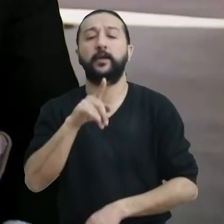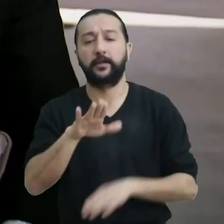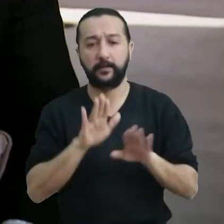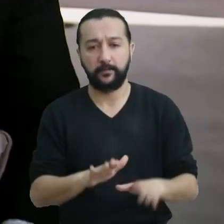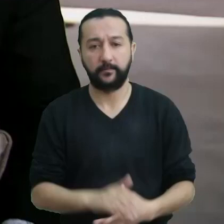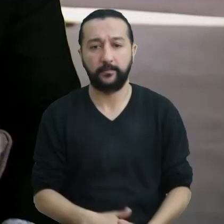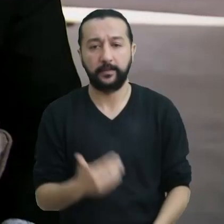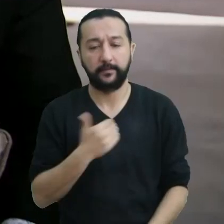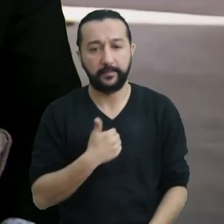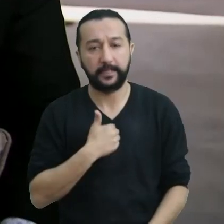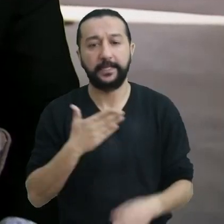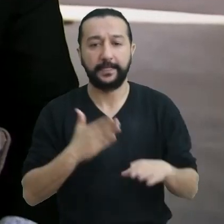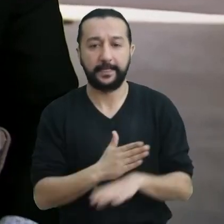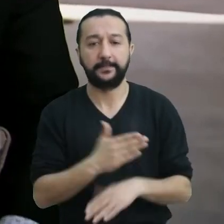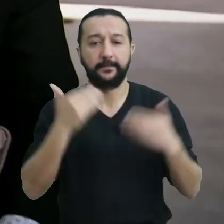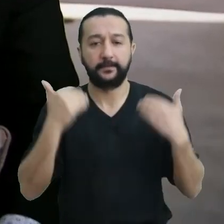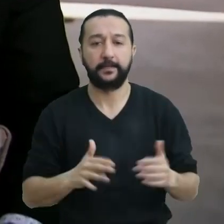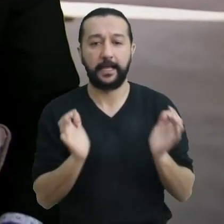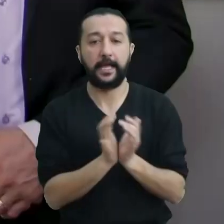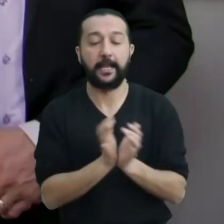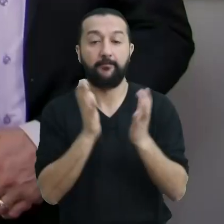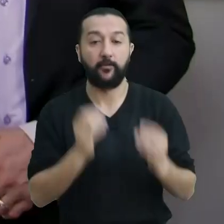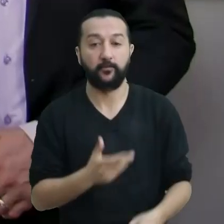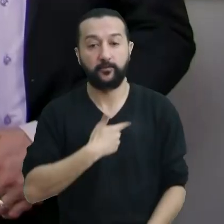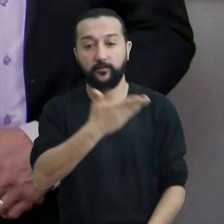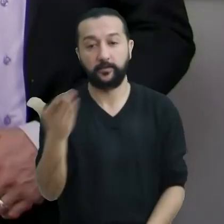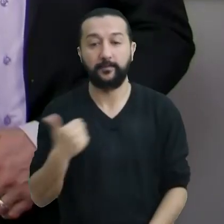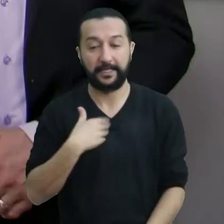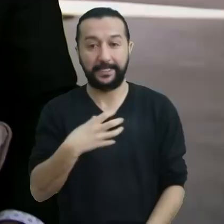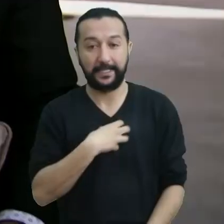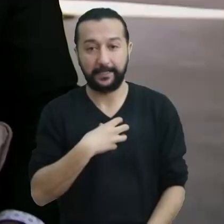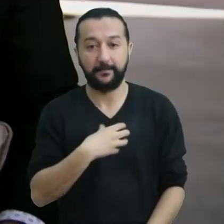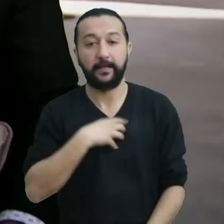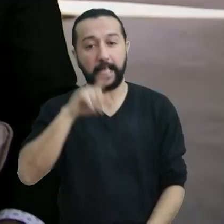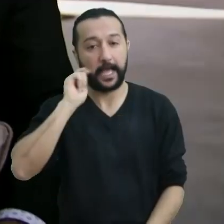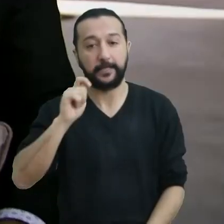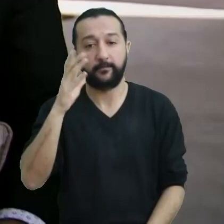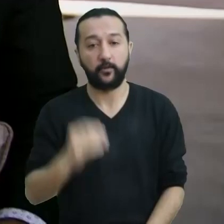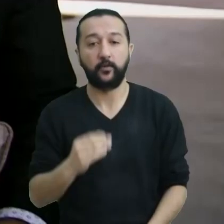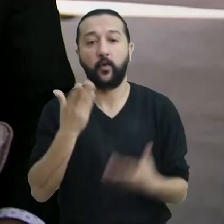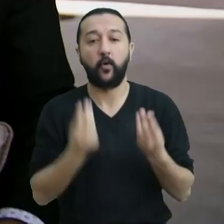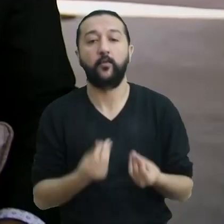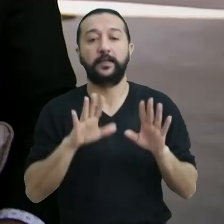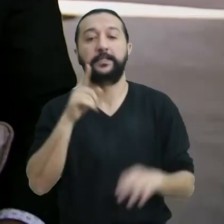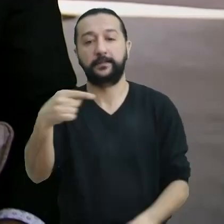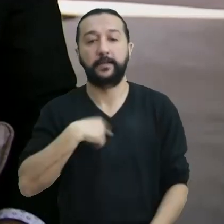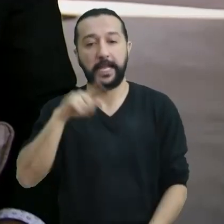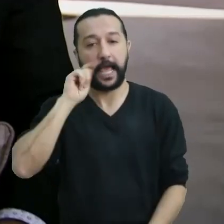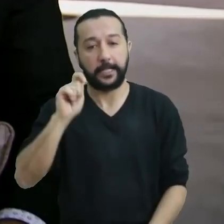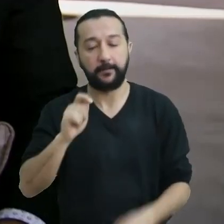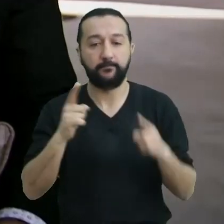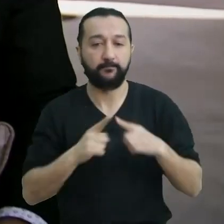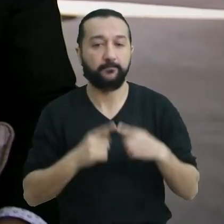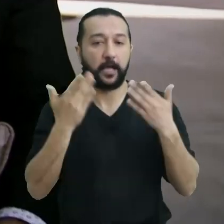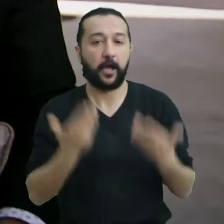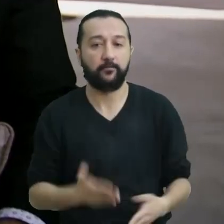Ah, benim gerçek ailem oldunuz. Ben kendimi adam yerine koymazken, siz beni